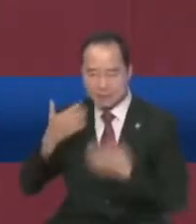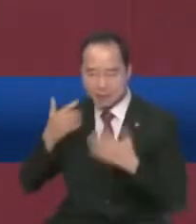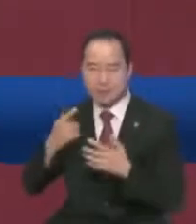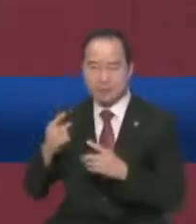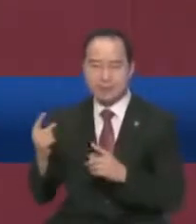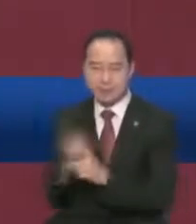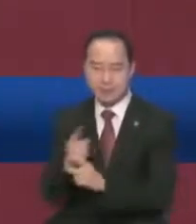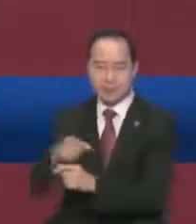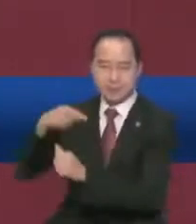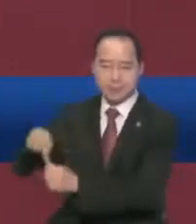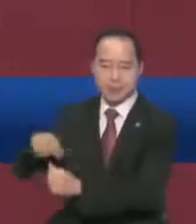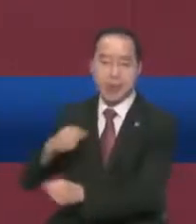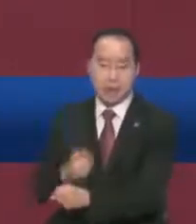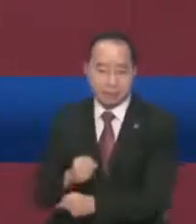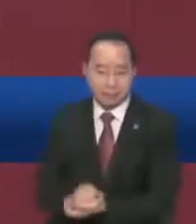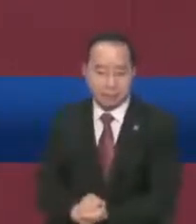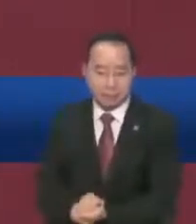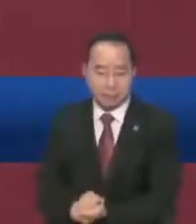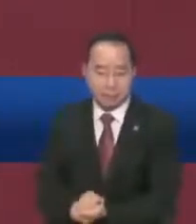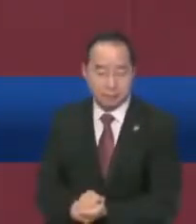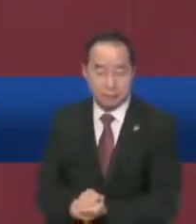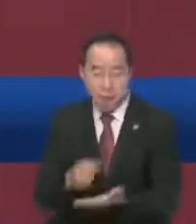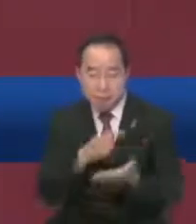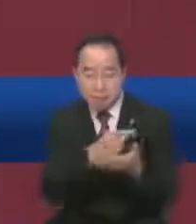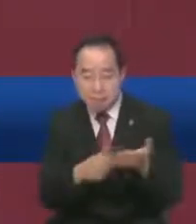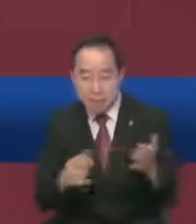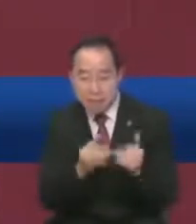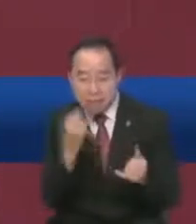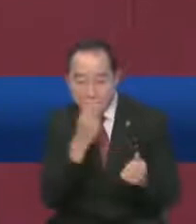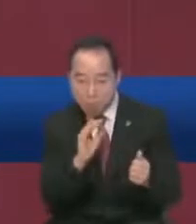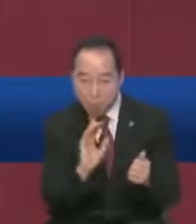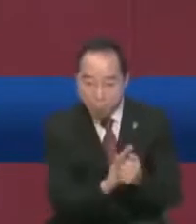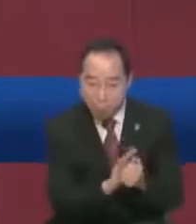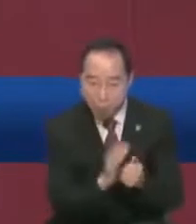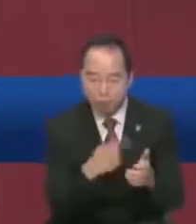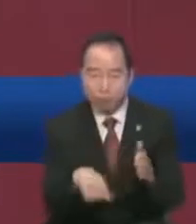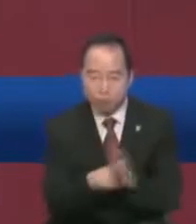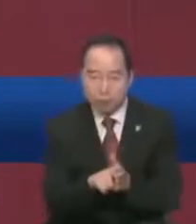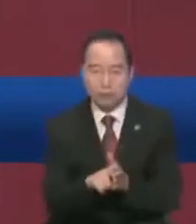피해자 보호를 위한 제도적 장치도 조속히 보강하겠습니다.